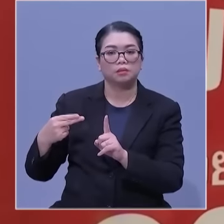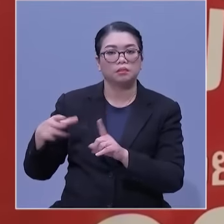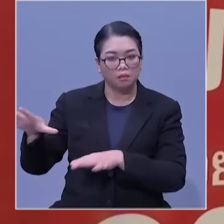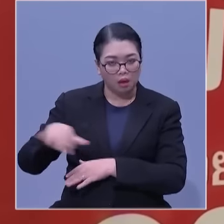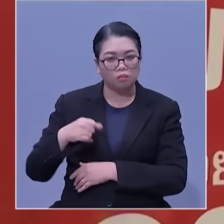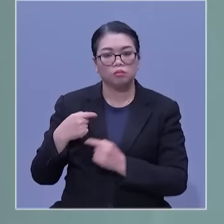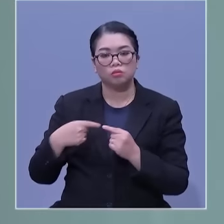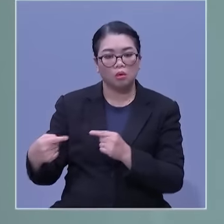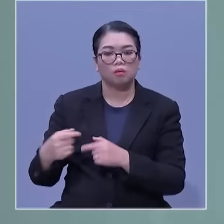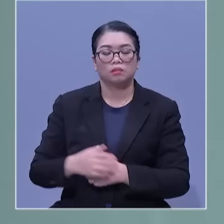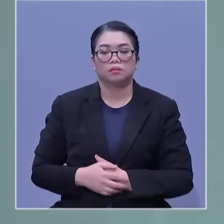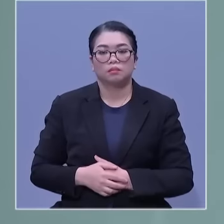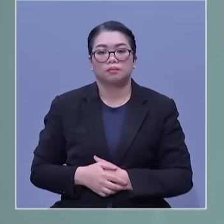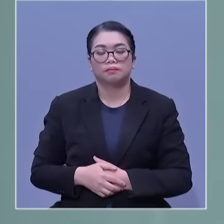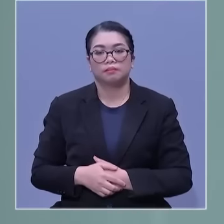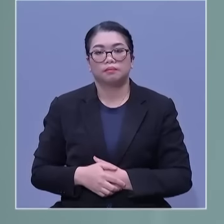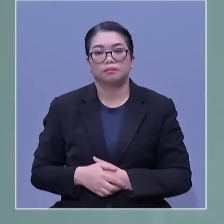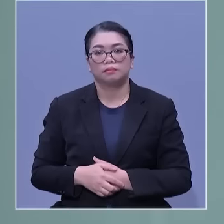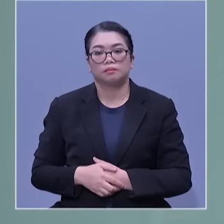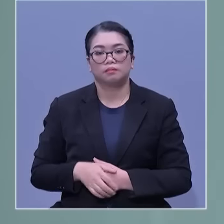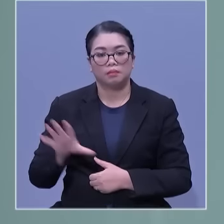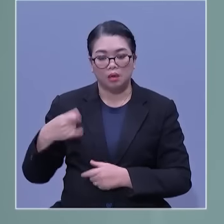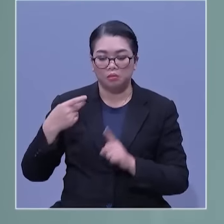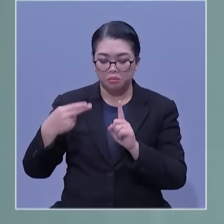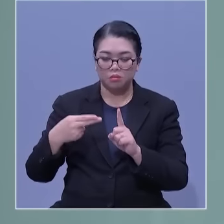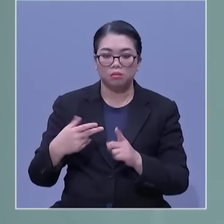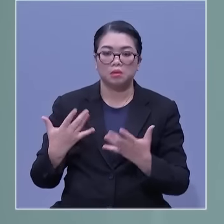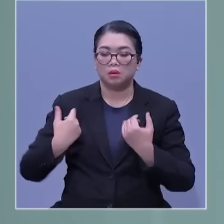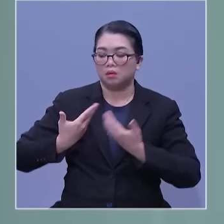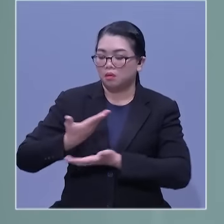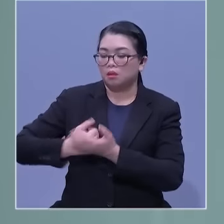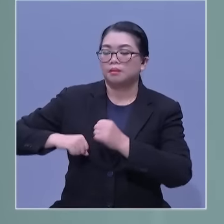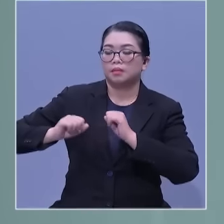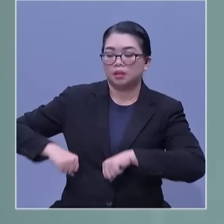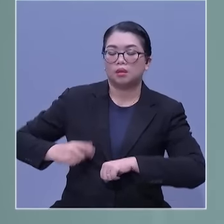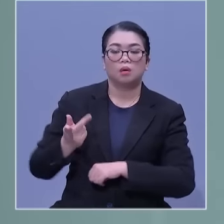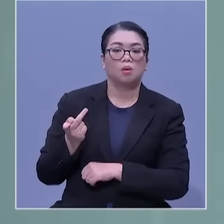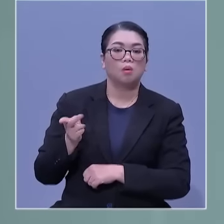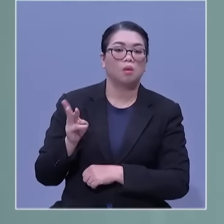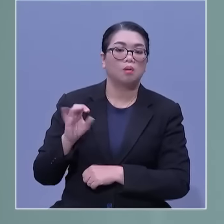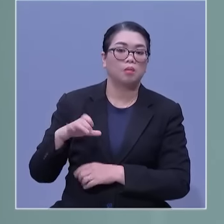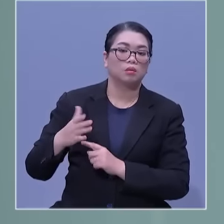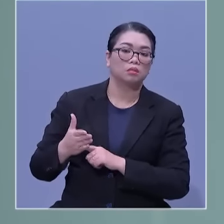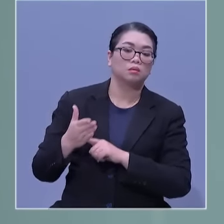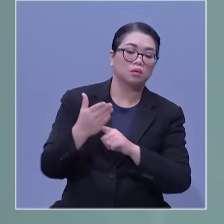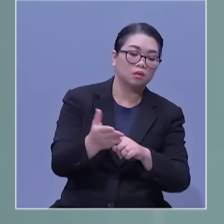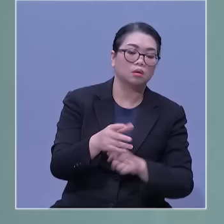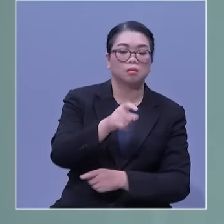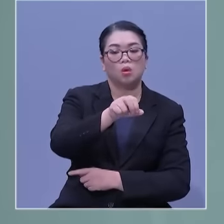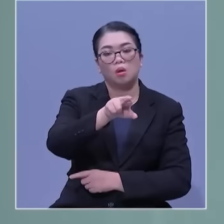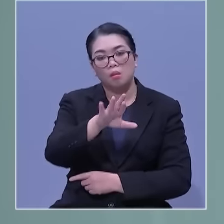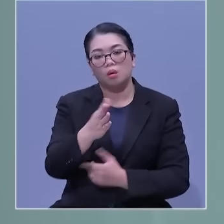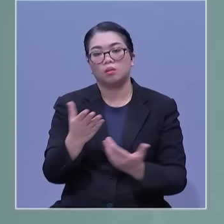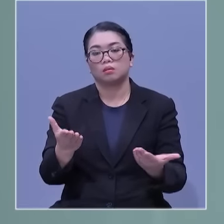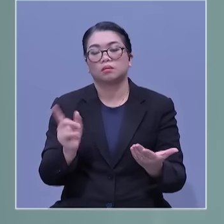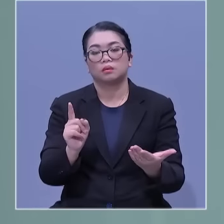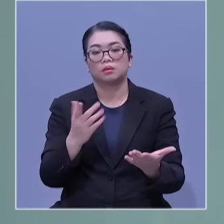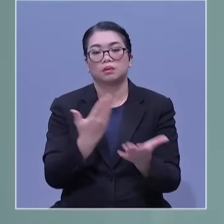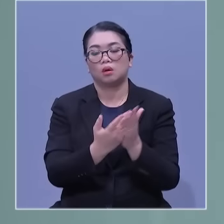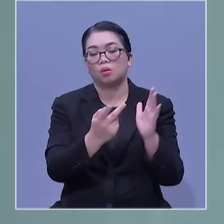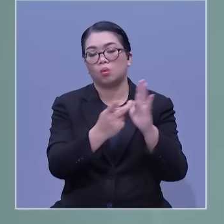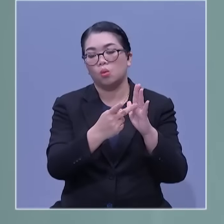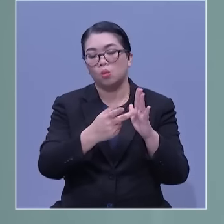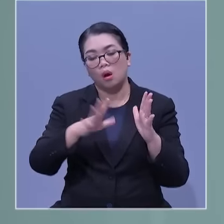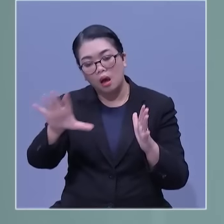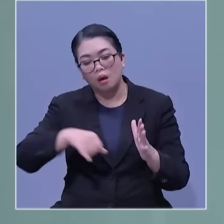เอ่อเรื่องนี้ออกไปนะครับไม่ว่าจะโดยมติครมหรือหรือเสนอเป็นเอ่อร่างพรบแล้วกู้เงิน